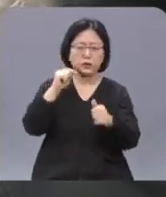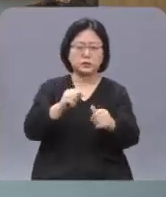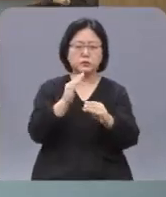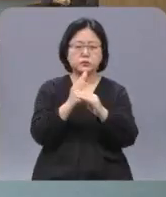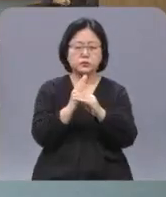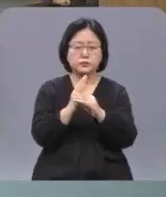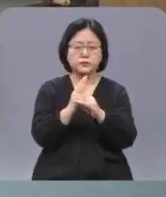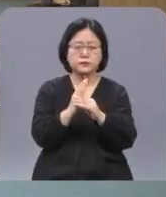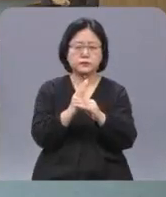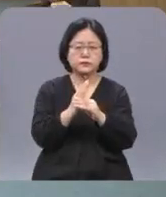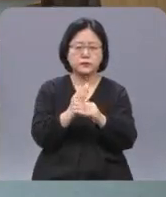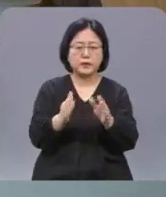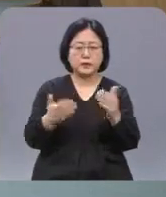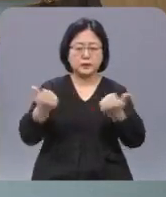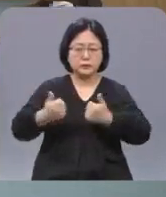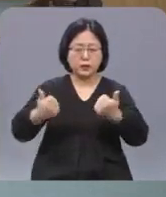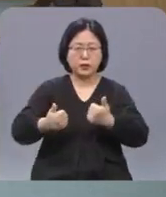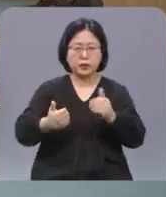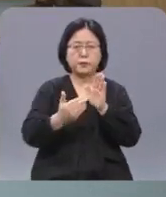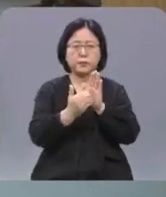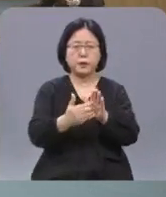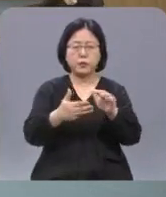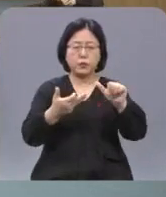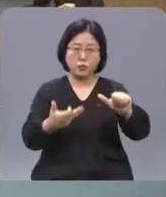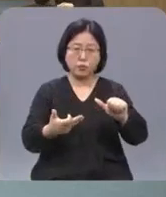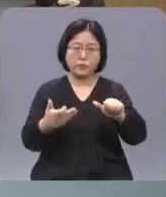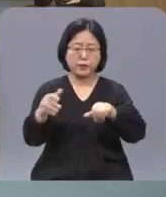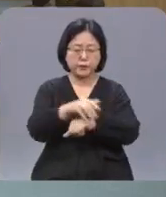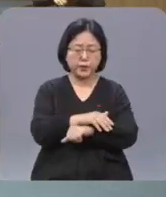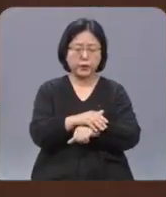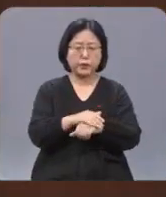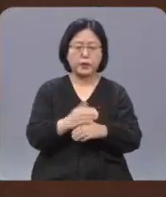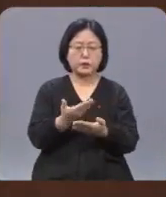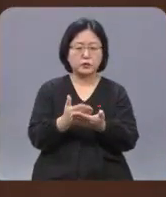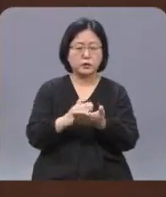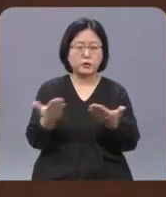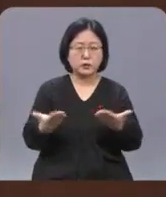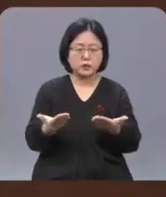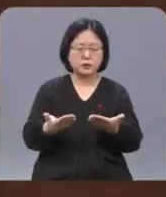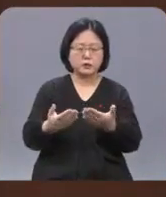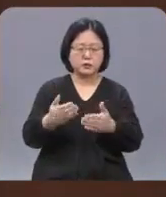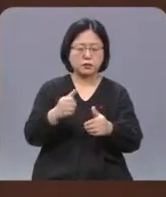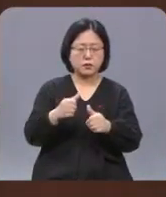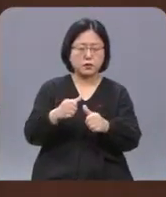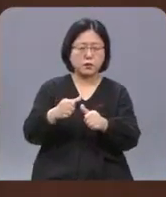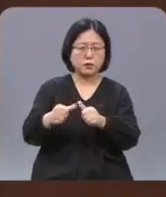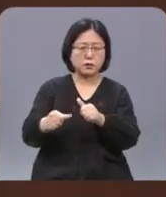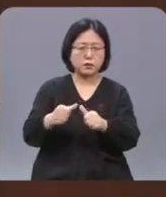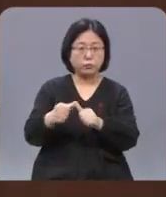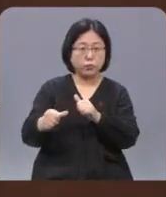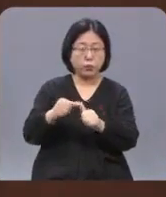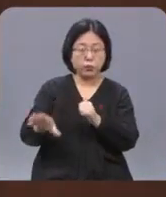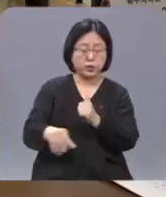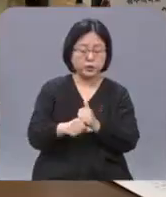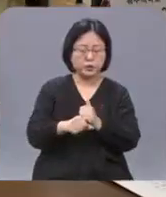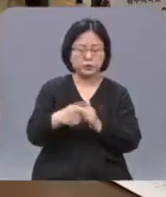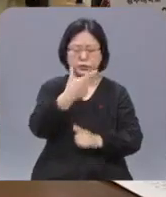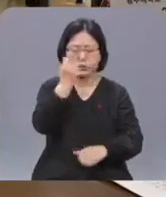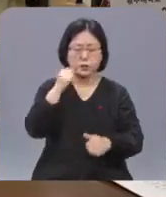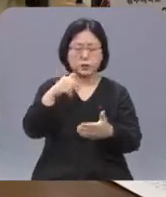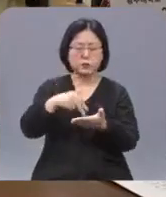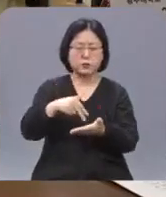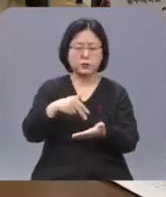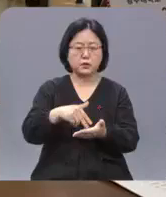지적했습니다 시의회가 제동을 건 5.18 구묘역 성역화사업도 의견수렴이 부족했다고 꼬집었습니다